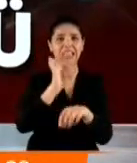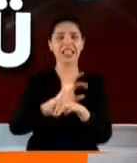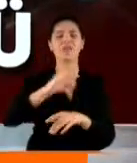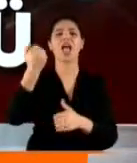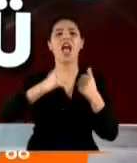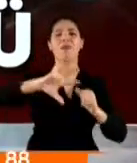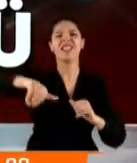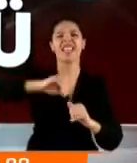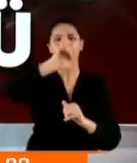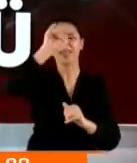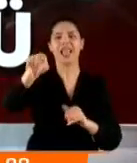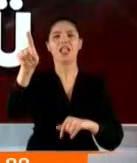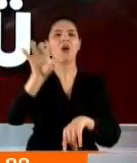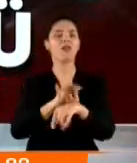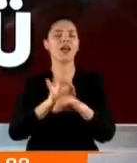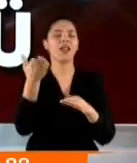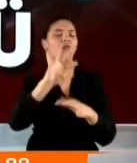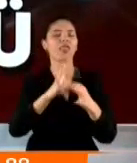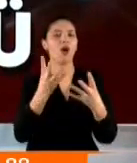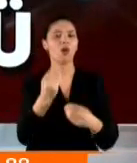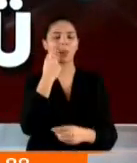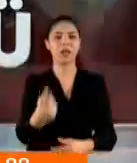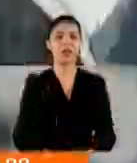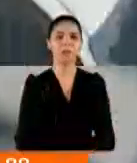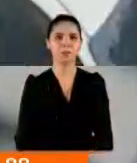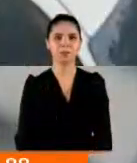otomobilin sahibi çıkageldi ve sonrası.